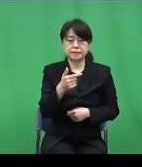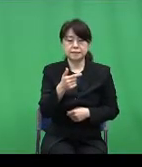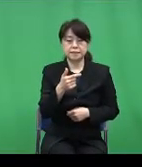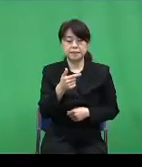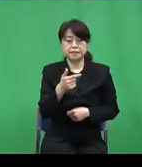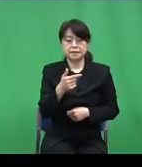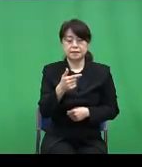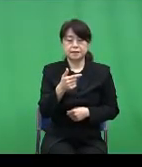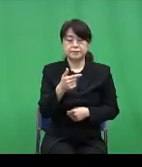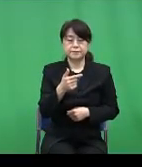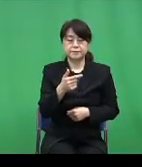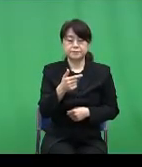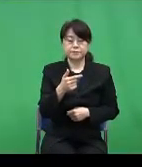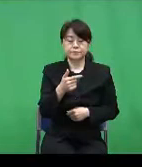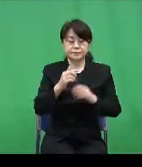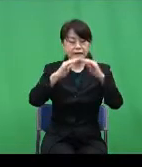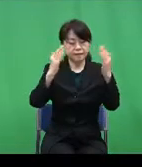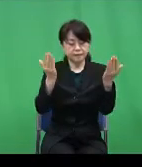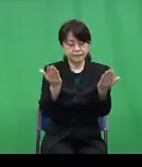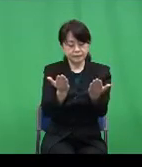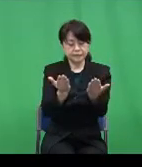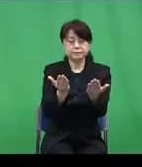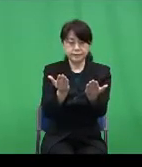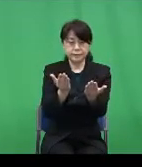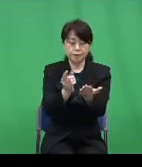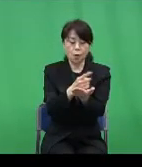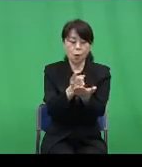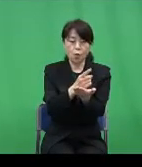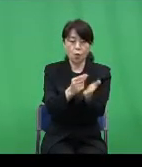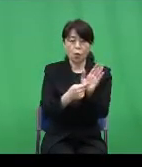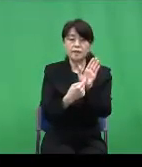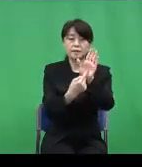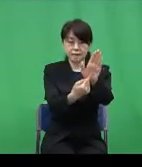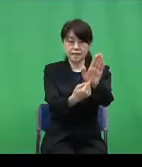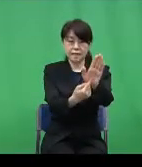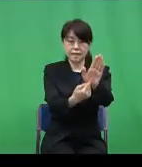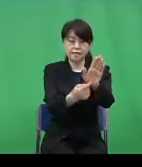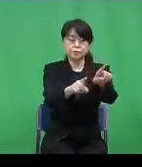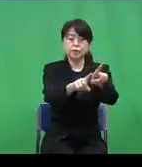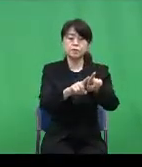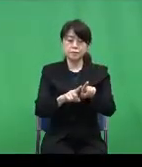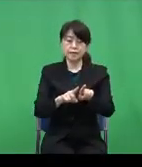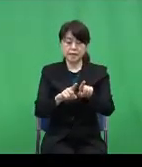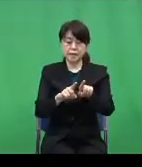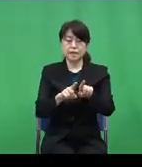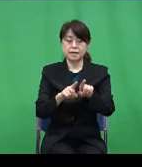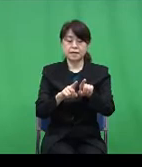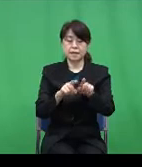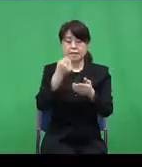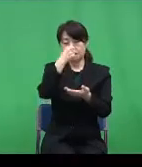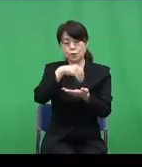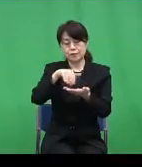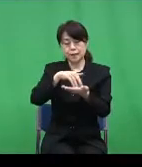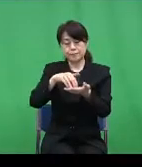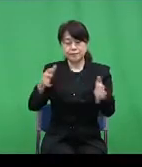大まかな方向を出して、でそれを受けた形でですね、予算編成にも生かし